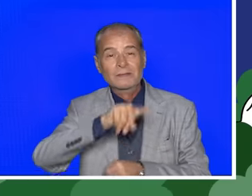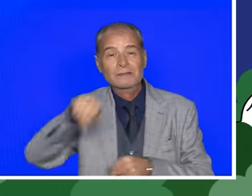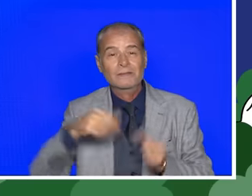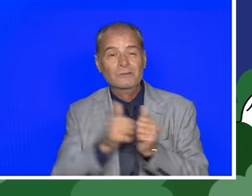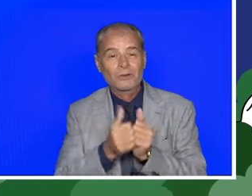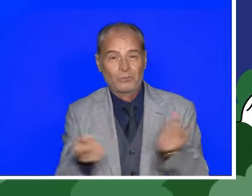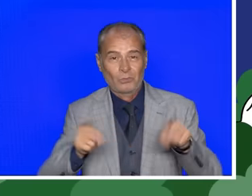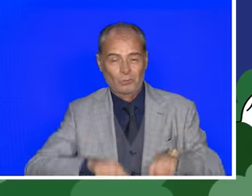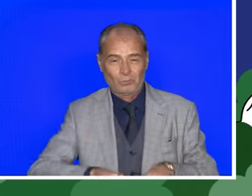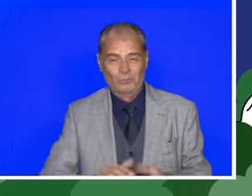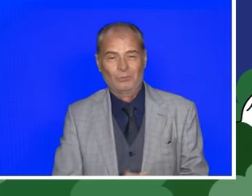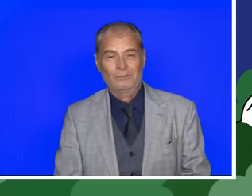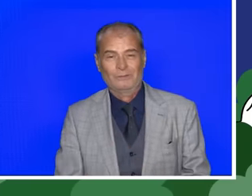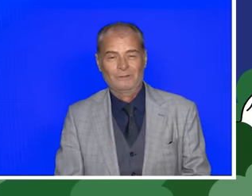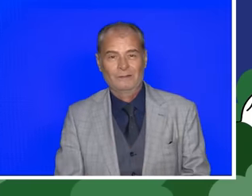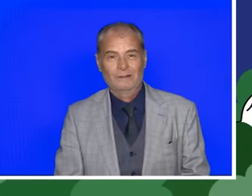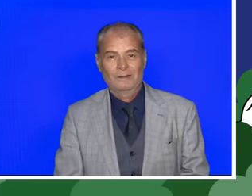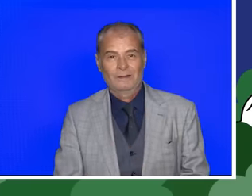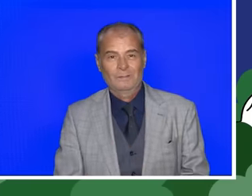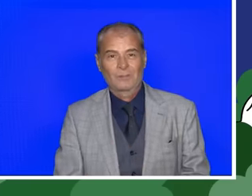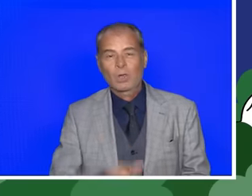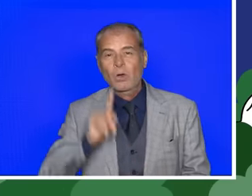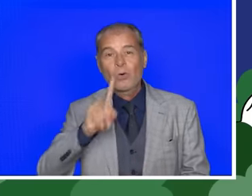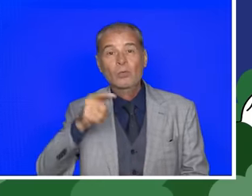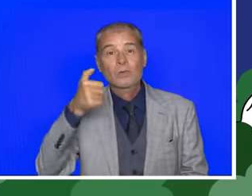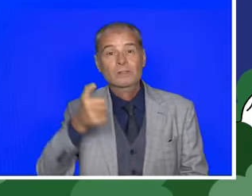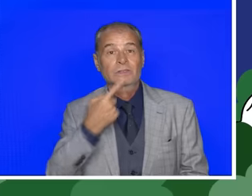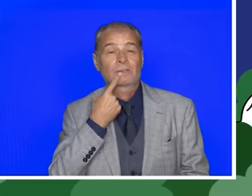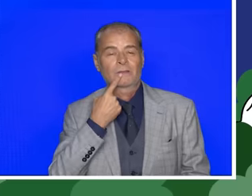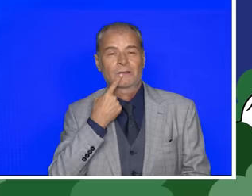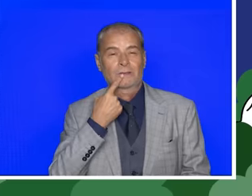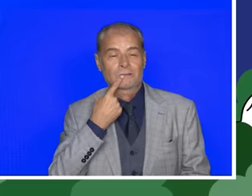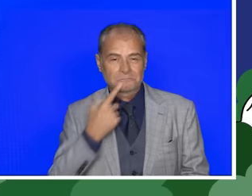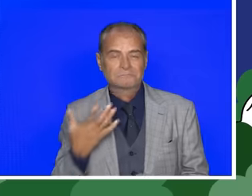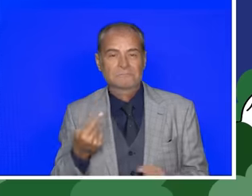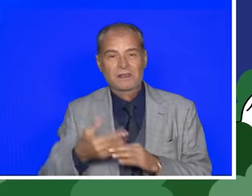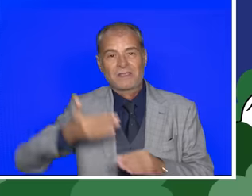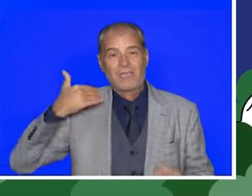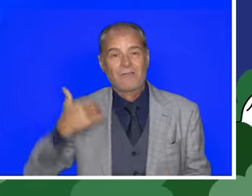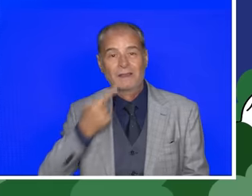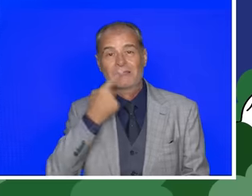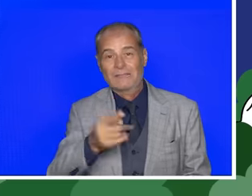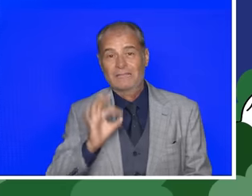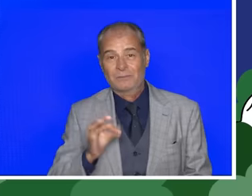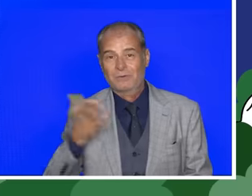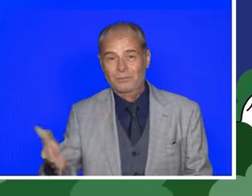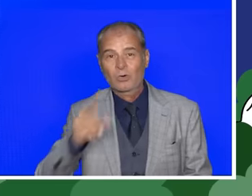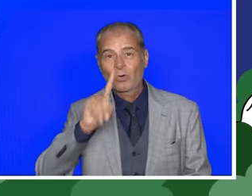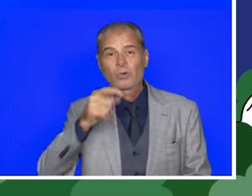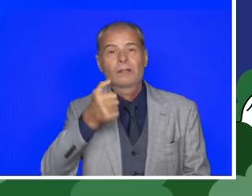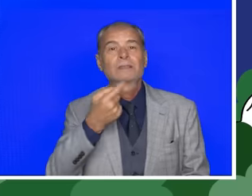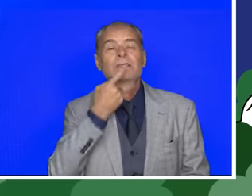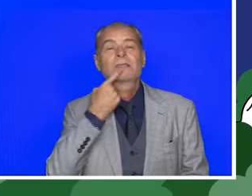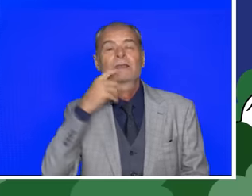bir aradayız 16 yıl Evet biraz önce Şirin Hanım'da söyledi 16 yılına